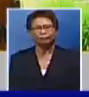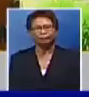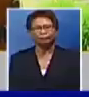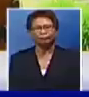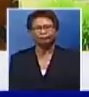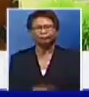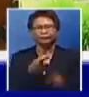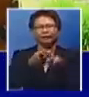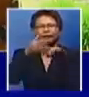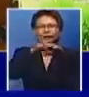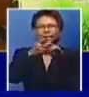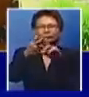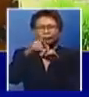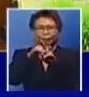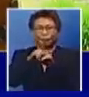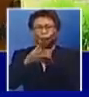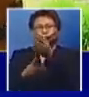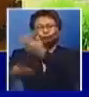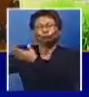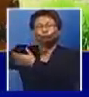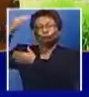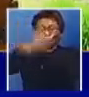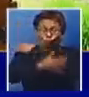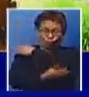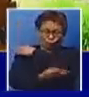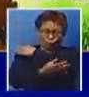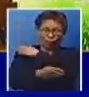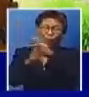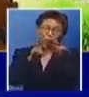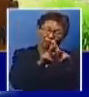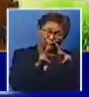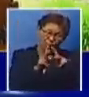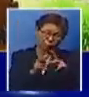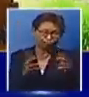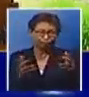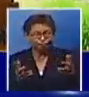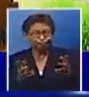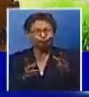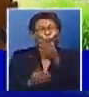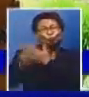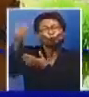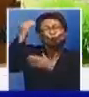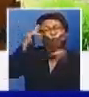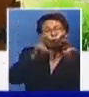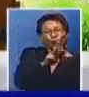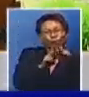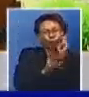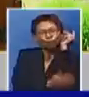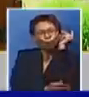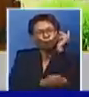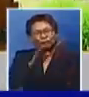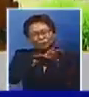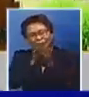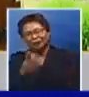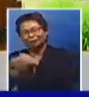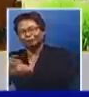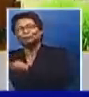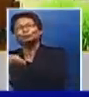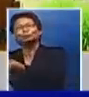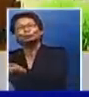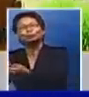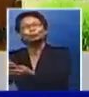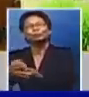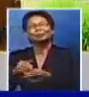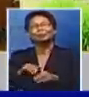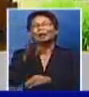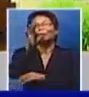Daripada dulu kira miskin lah, kira kampung kan, orang apa, untuk menjadi lebih maju lah kan kita duduk Felda